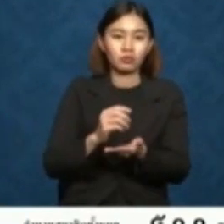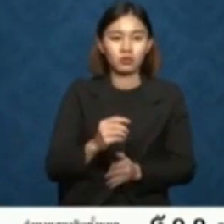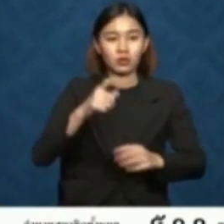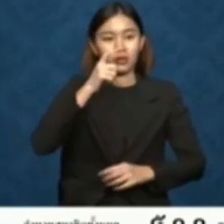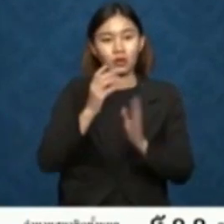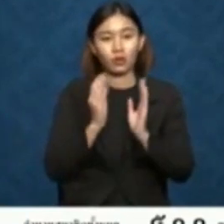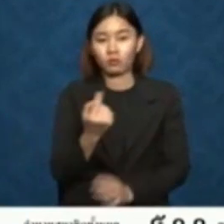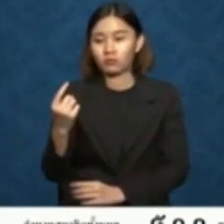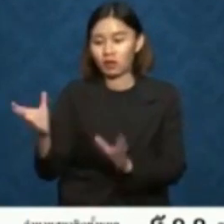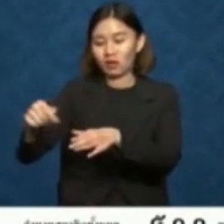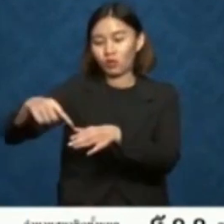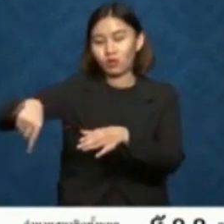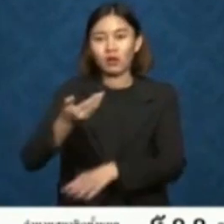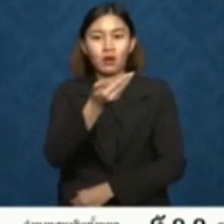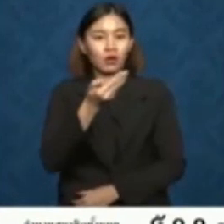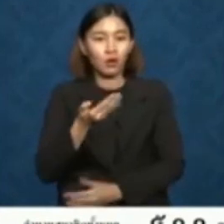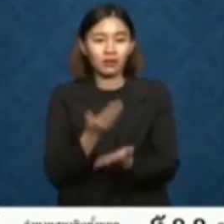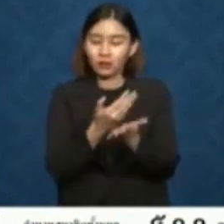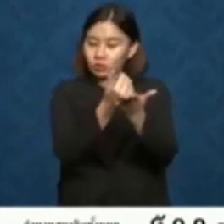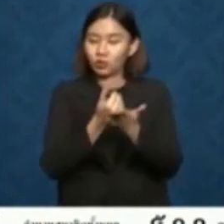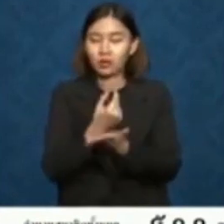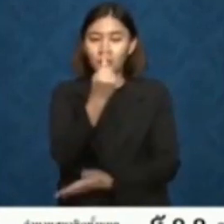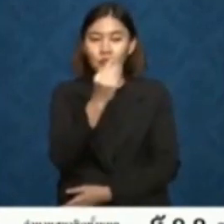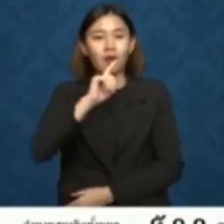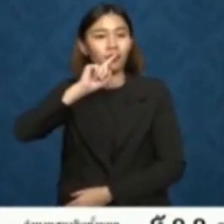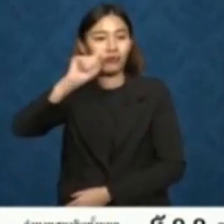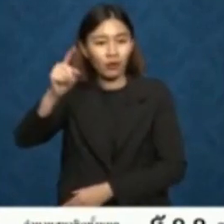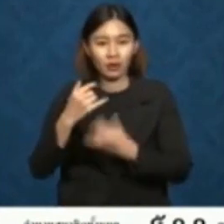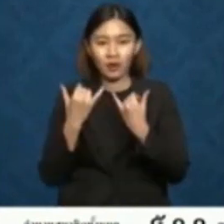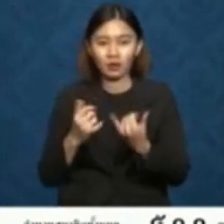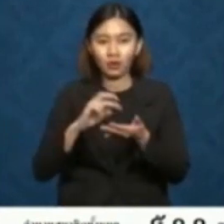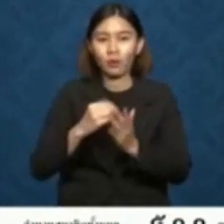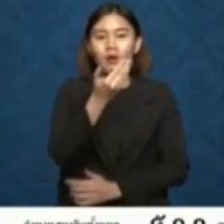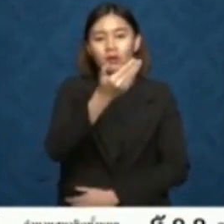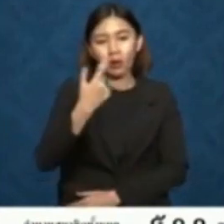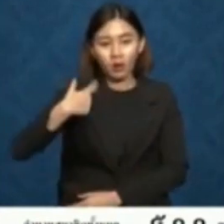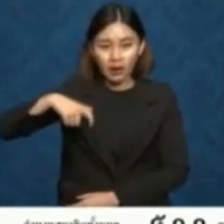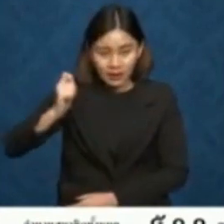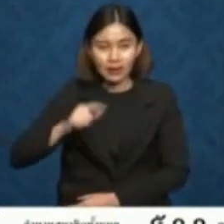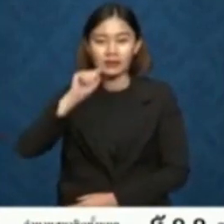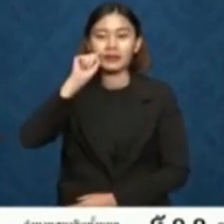ำพังพี่น้องเหล่านี้ไม่ได้เรียกร้องค่าเสียหายเพียงอย่างเดียวนะครับการฟ้องร้องครั้งนี้คือ